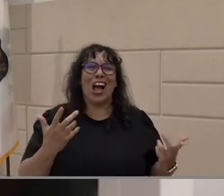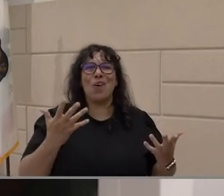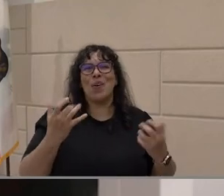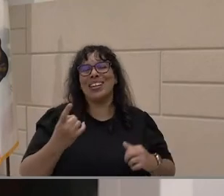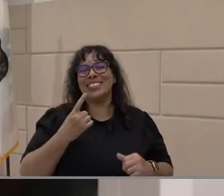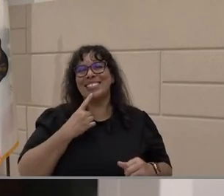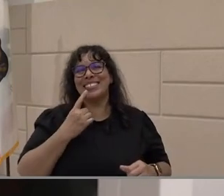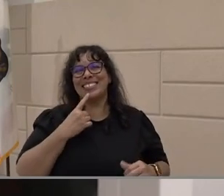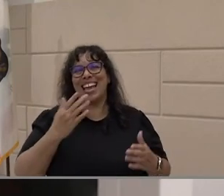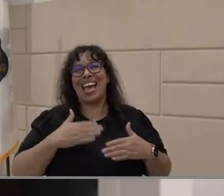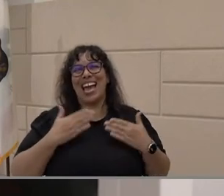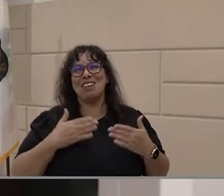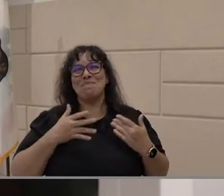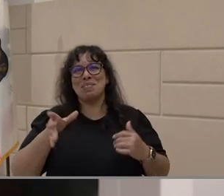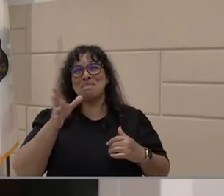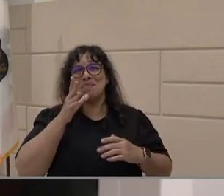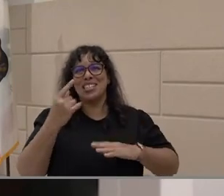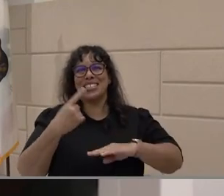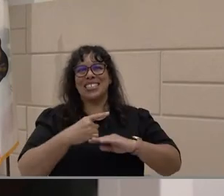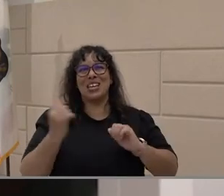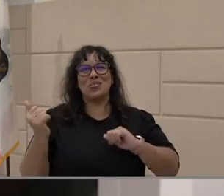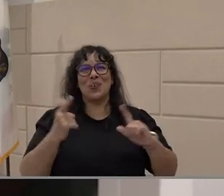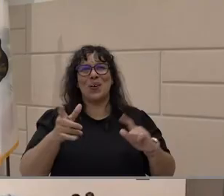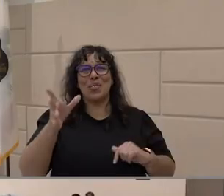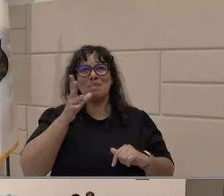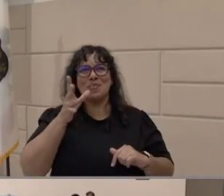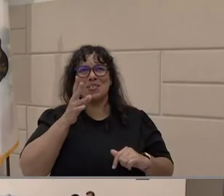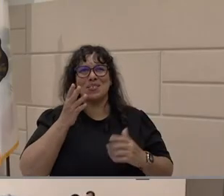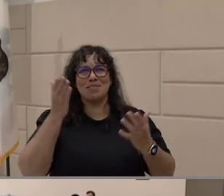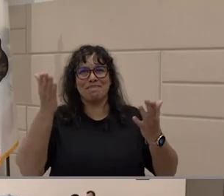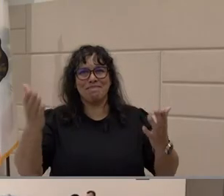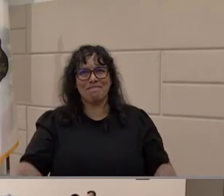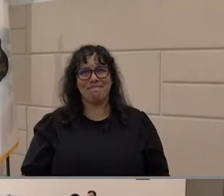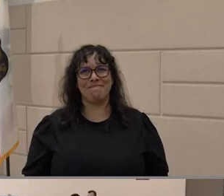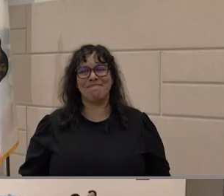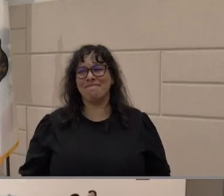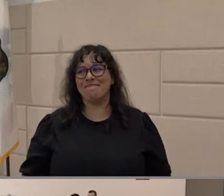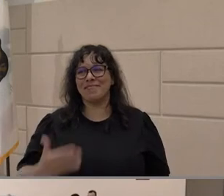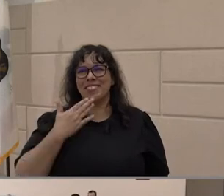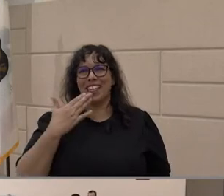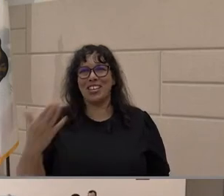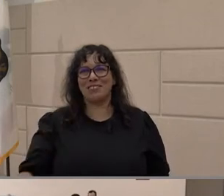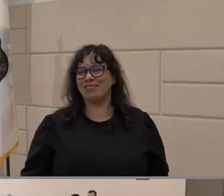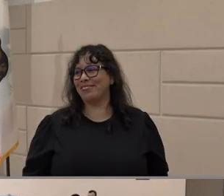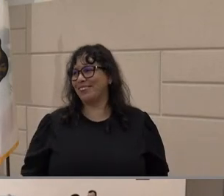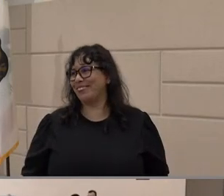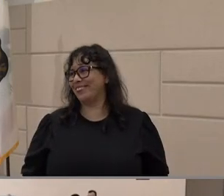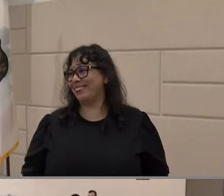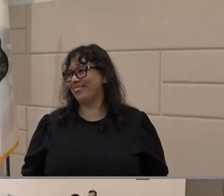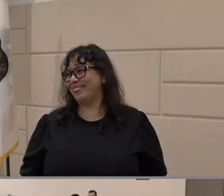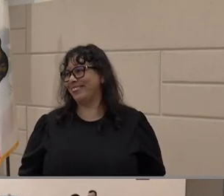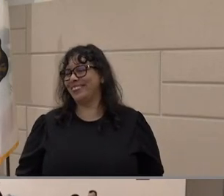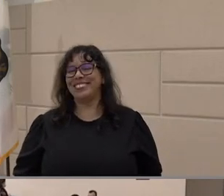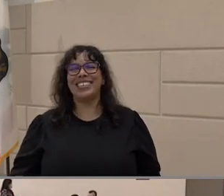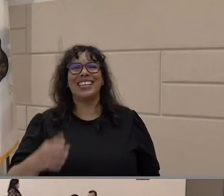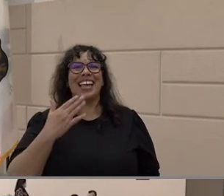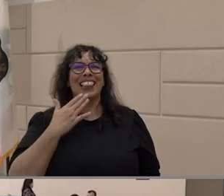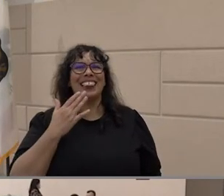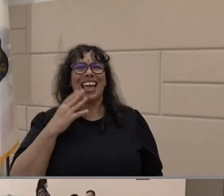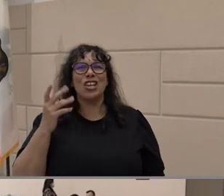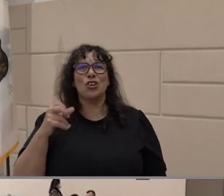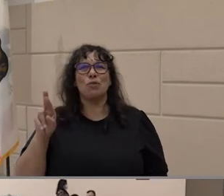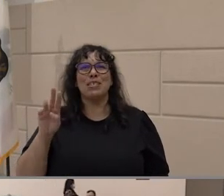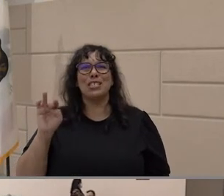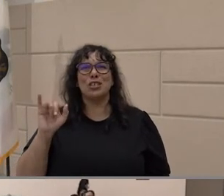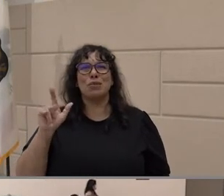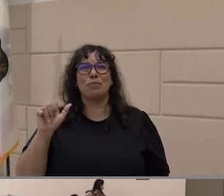រំលឹកគុណអ្នកម្ដាយសូមថ្លែងសេចក្តីអំណរគុណទៅកាន់អ្នកម្ដាយទាំងអស់